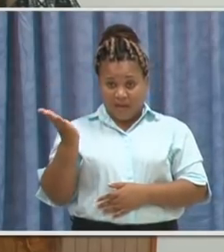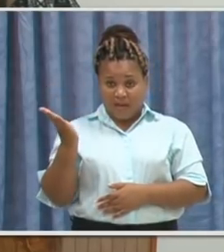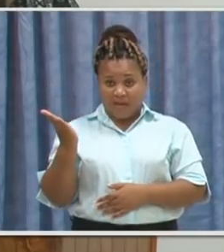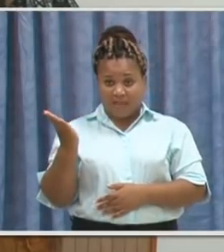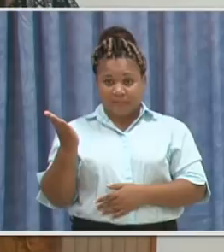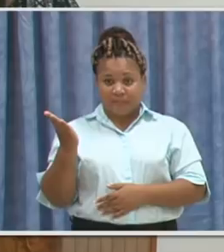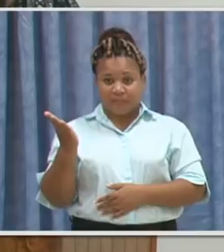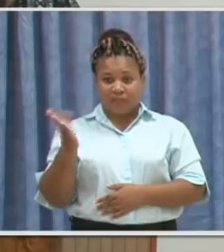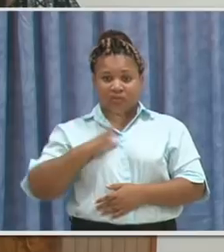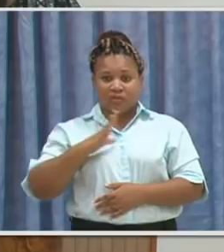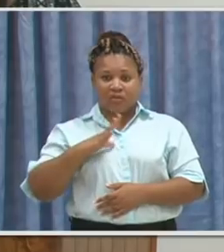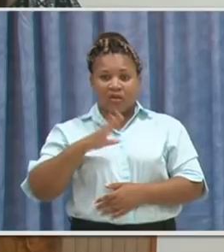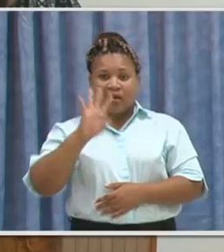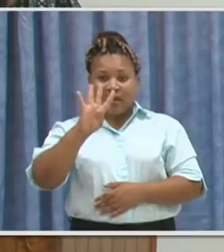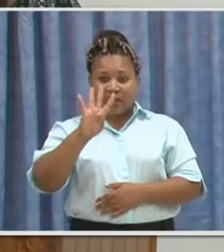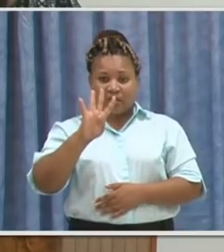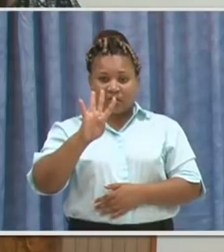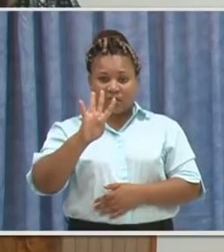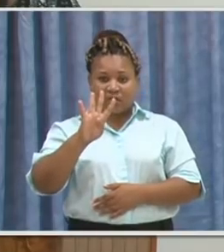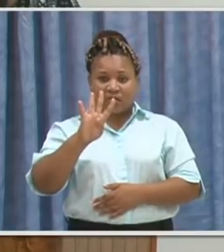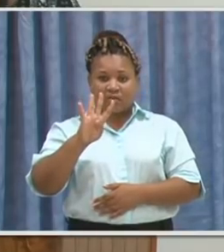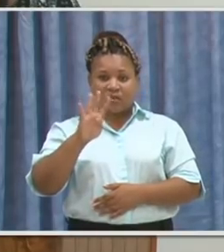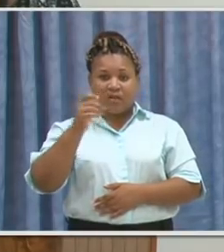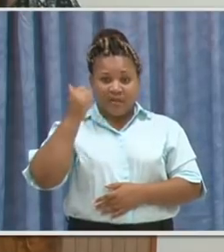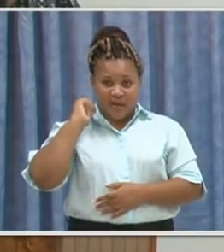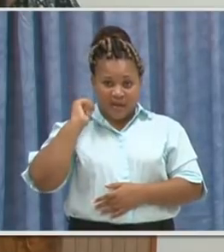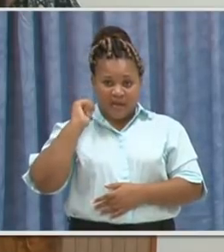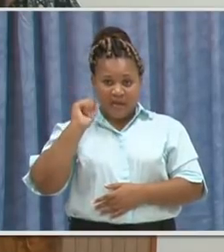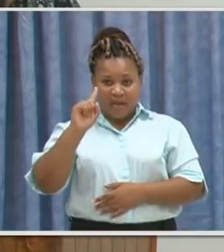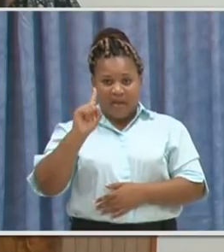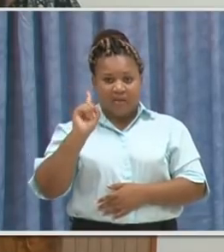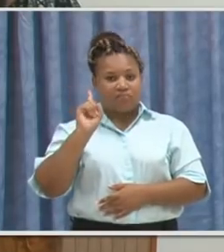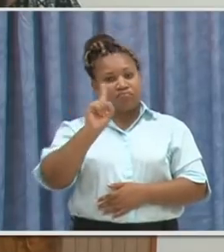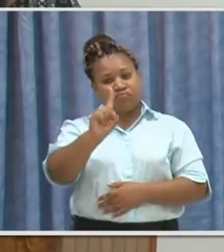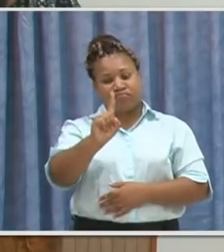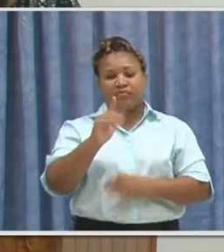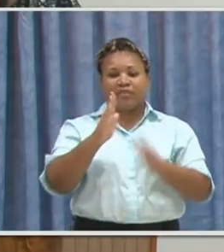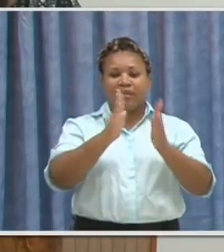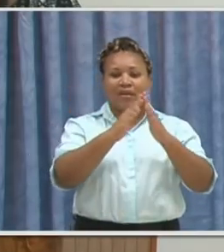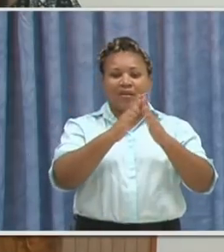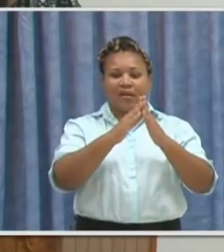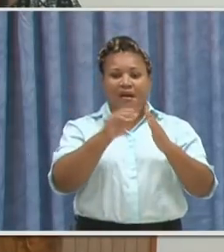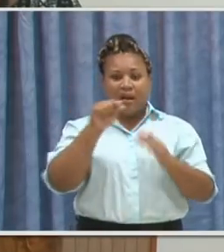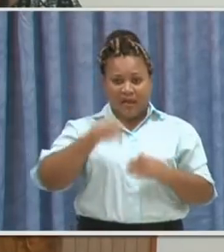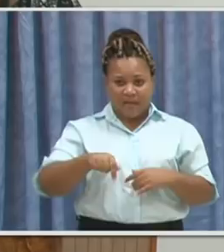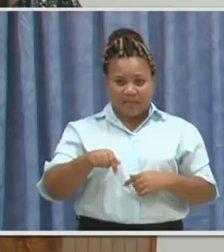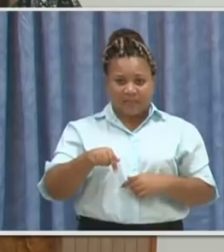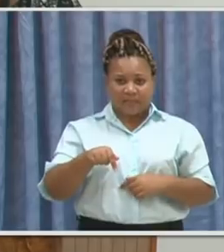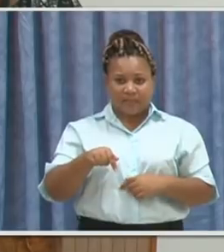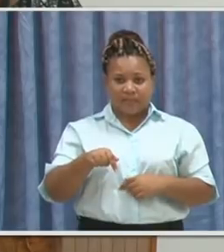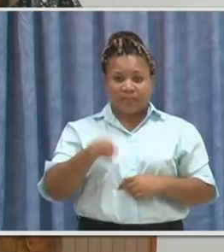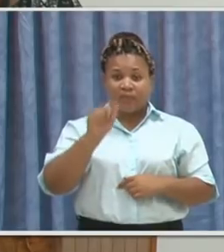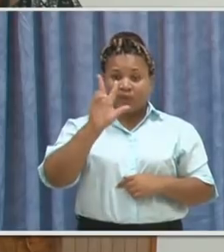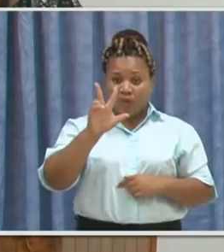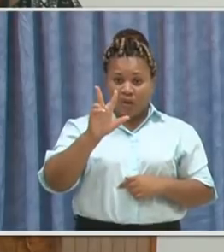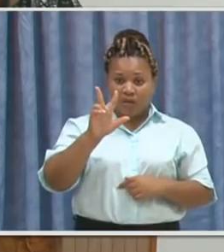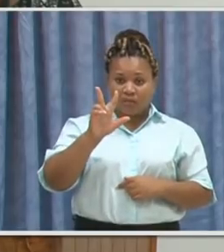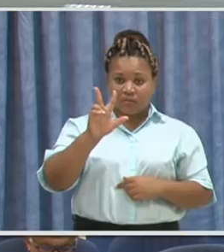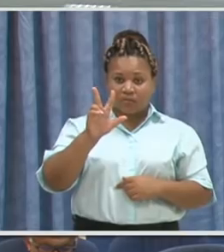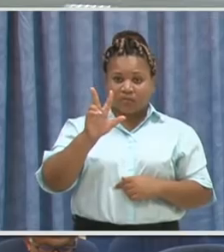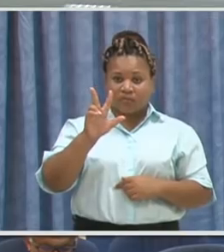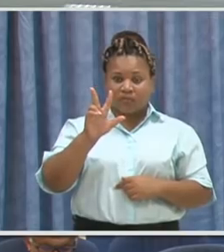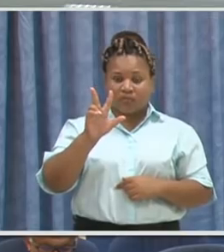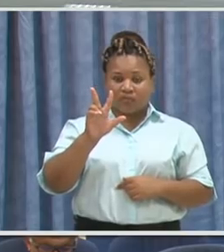mais là, avec Sade, qui nous peut gagner, qui peut gagner transfert, Perseverance, Family Hospital, sur le point